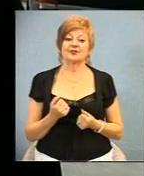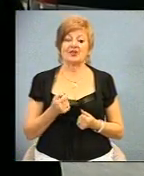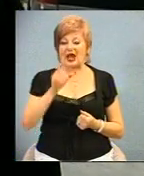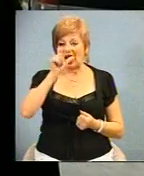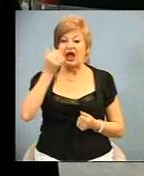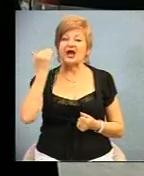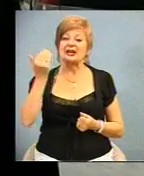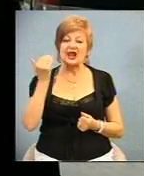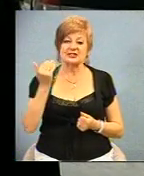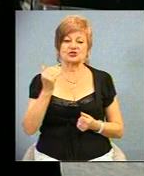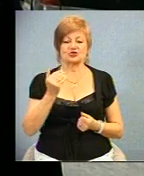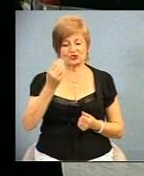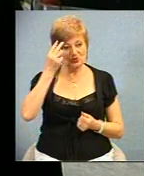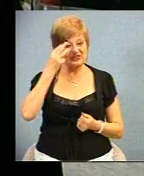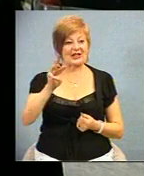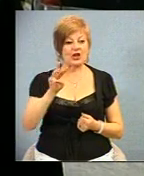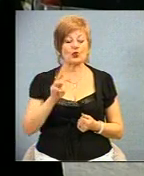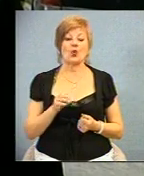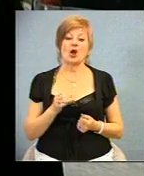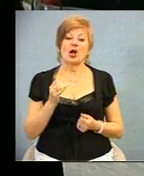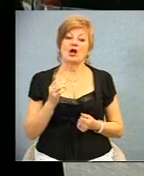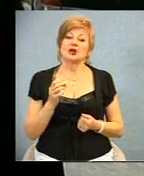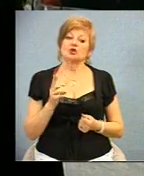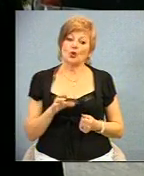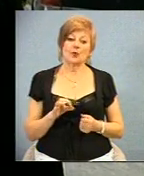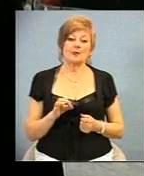грецького, візантійського стилю. І